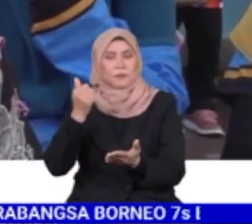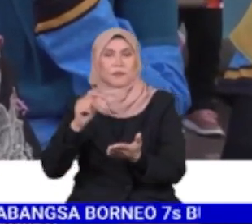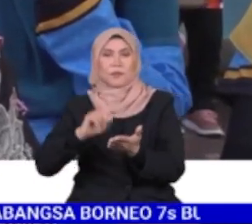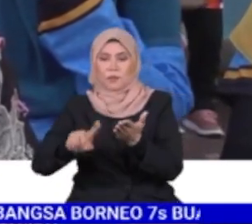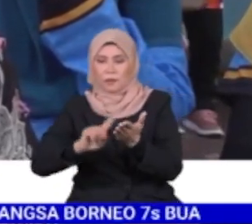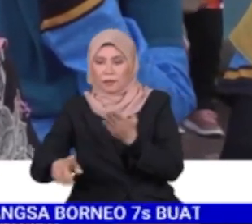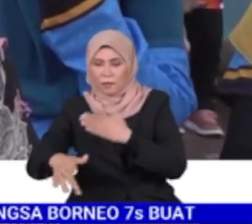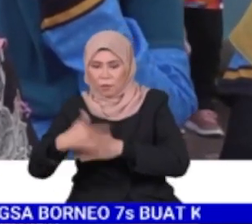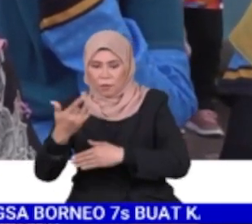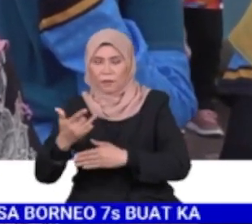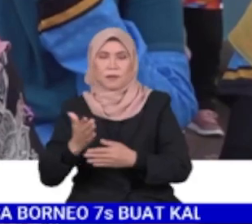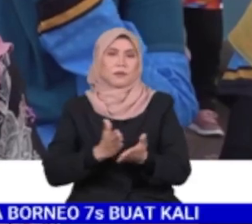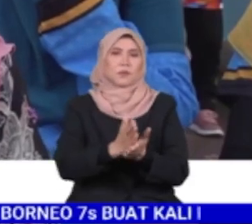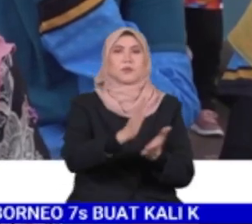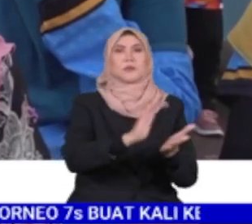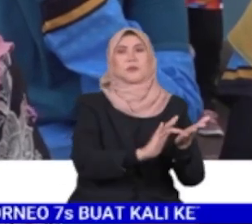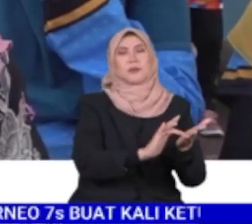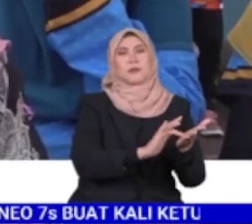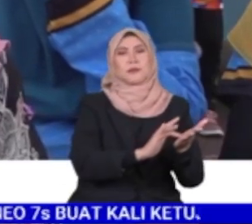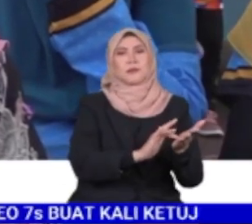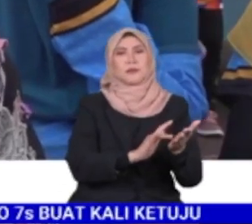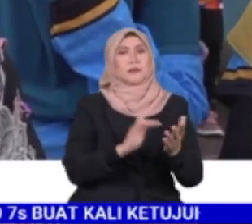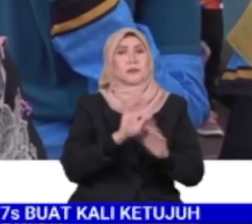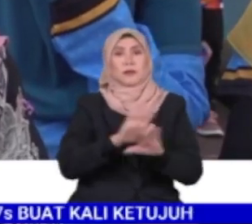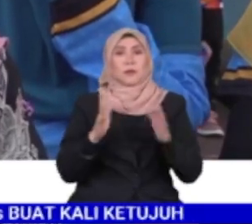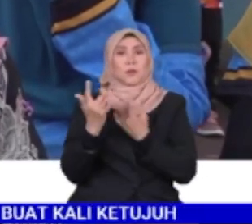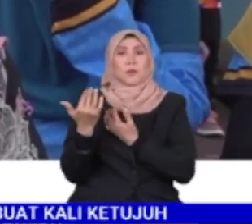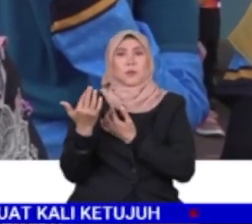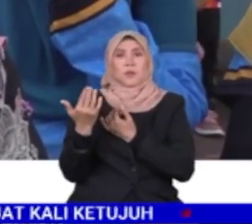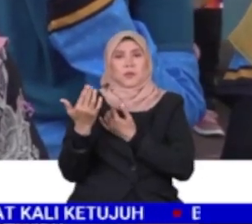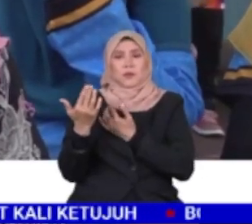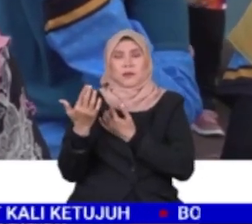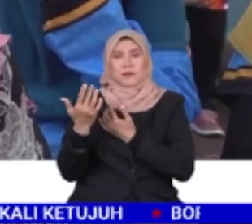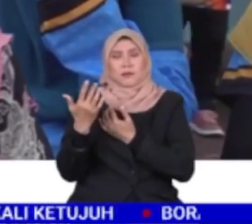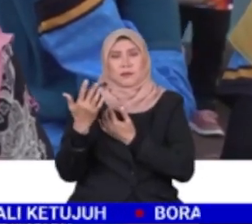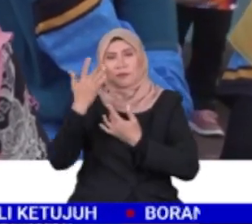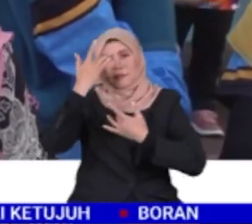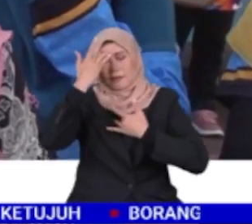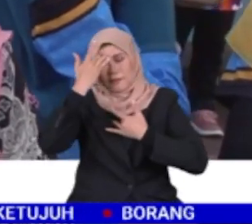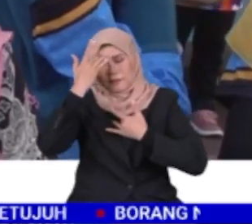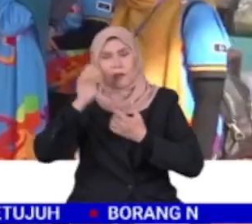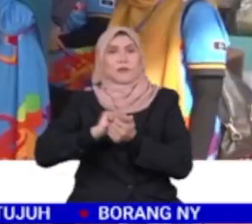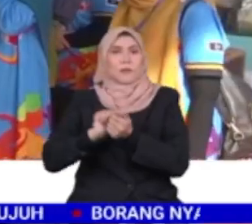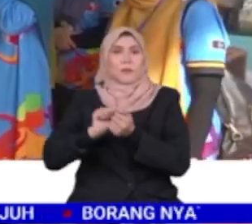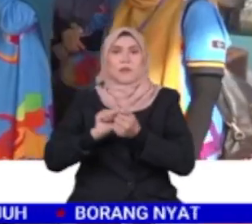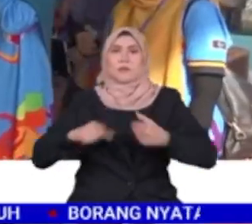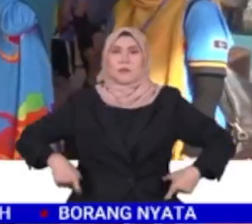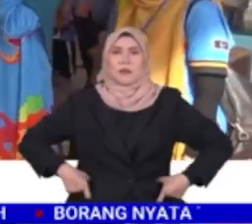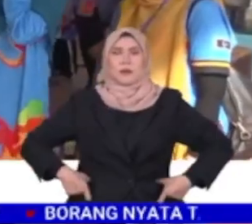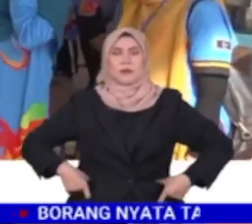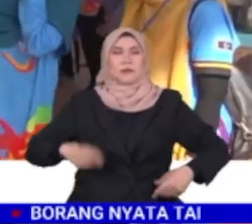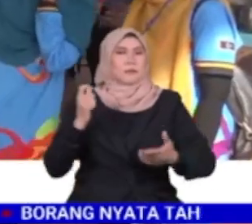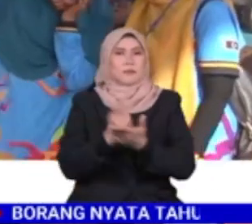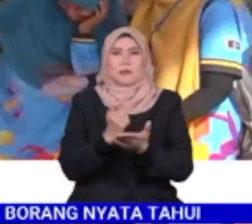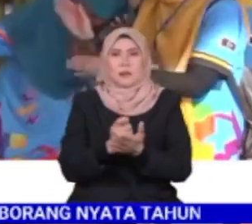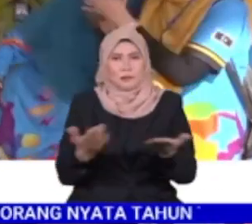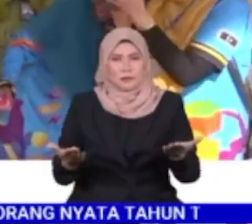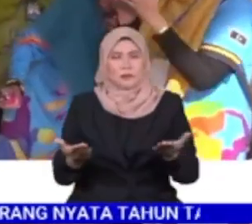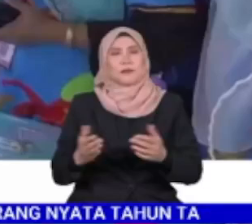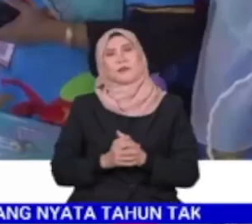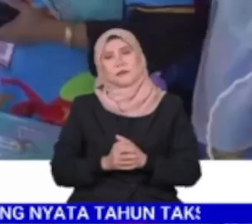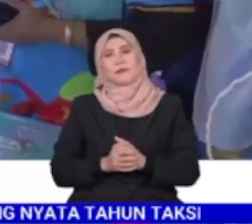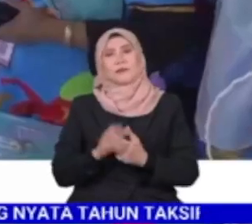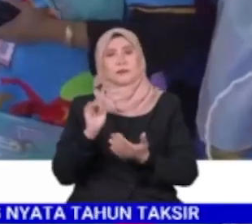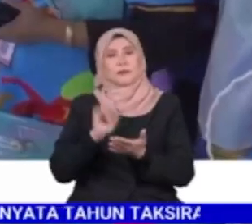awal dan terus merawat dan tidak sehingga perlunya menjalani dari tadi beliau ditemui